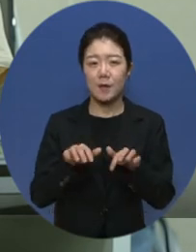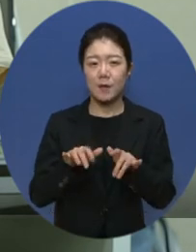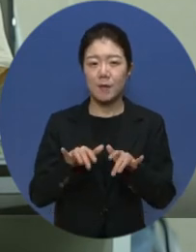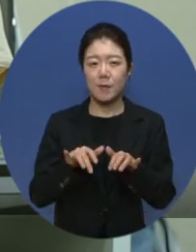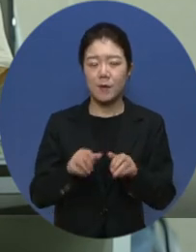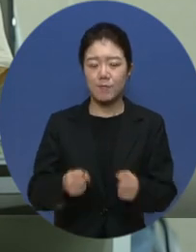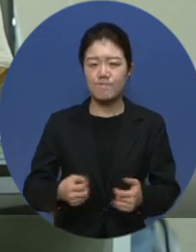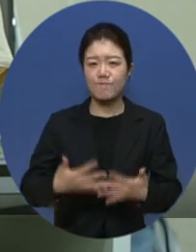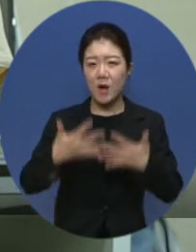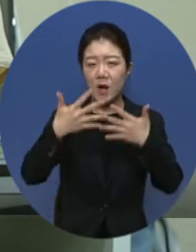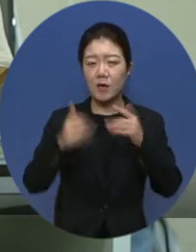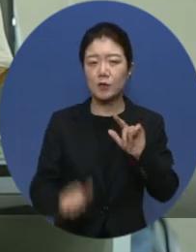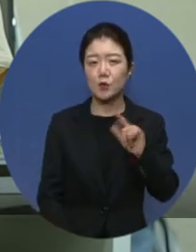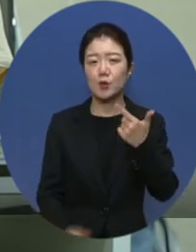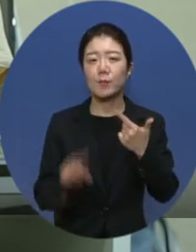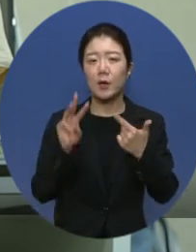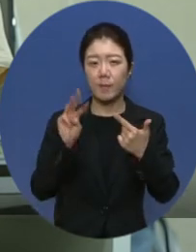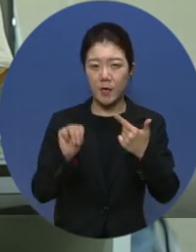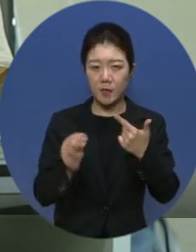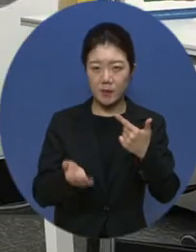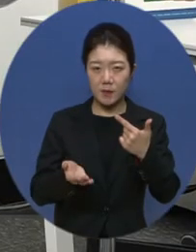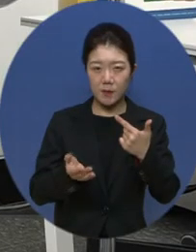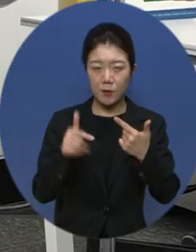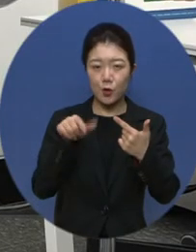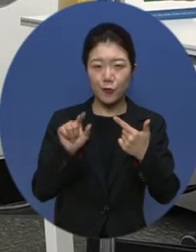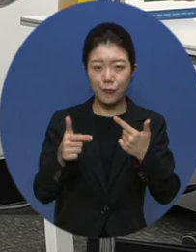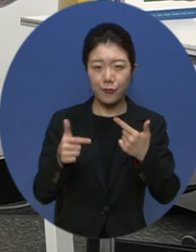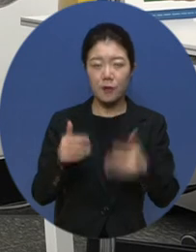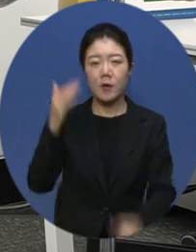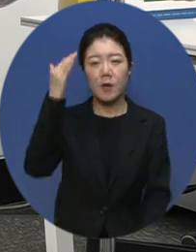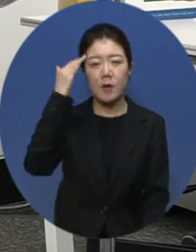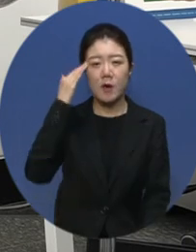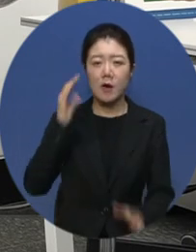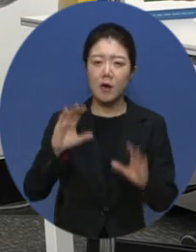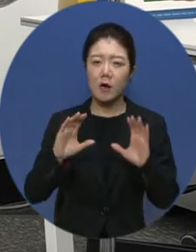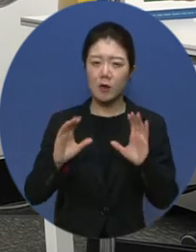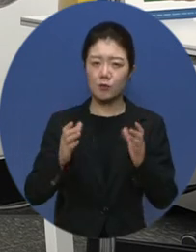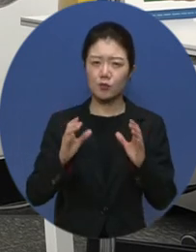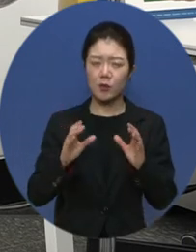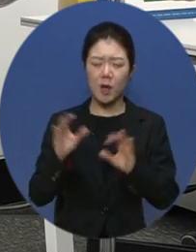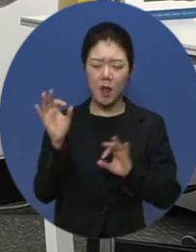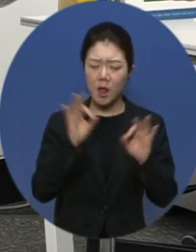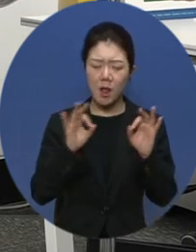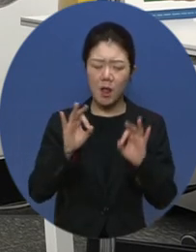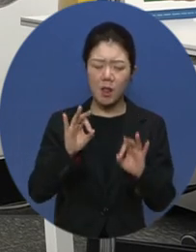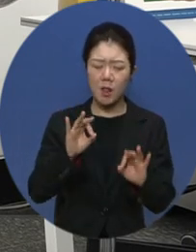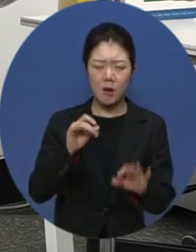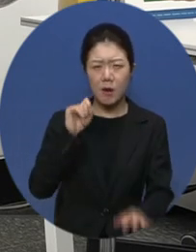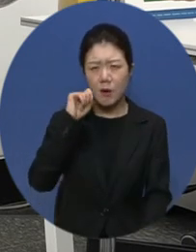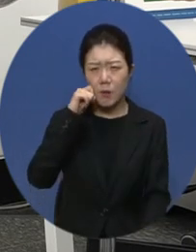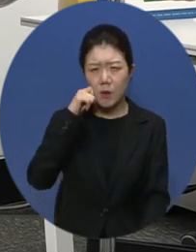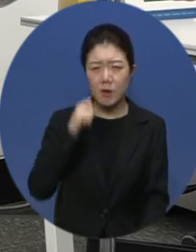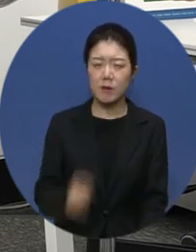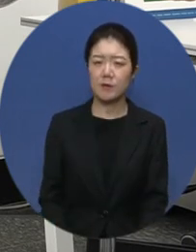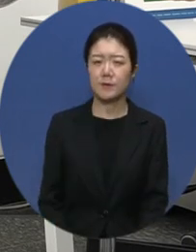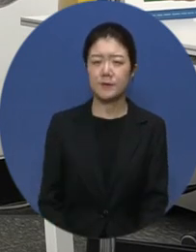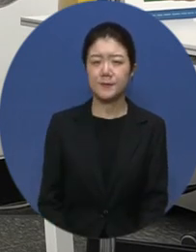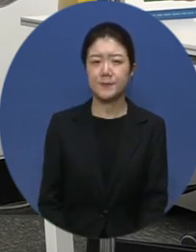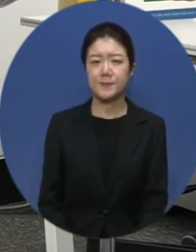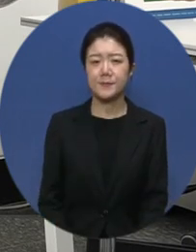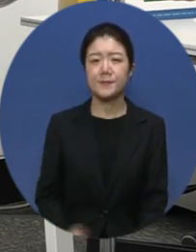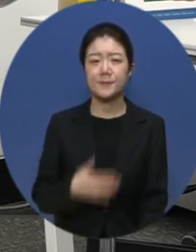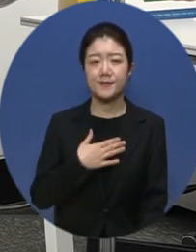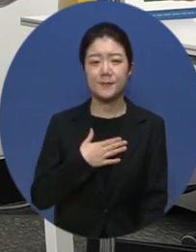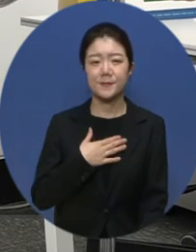해보면 600만 건이 나와요. 근데 저희 나라에서는 거의 찾아볼 수가 없거든요. 이런 부분들이